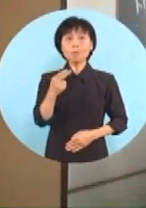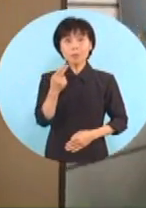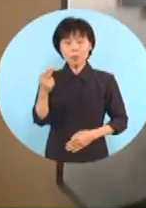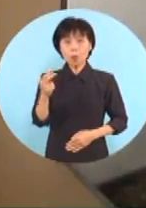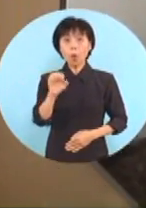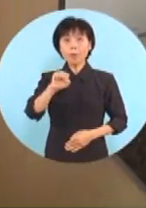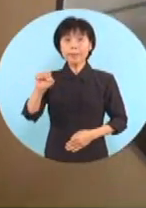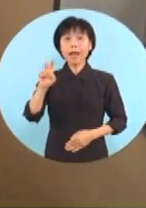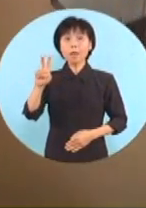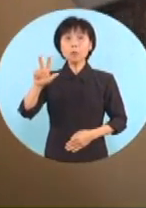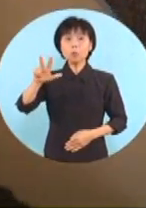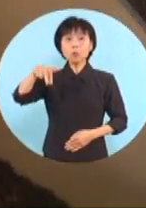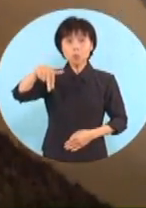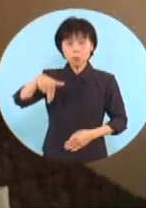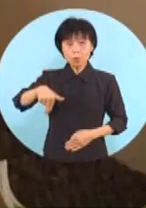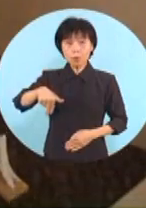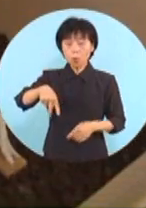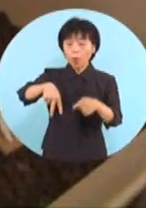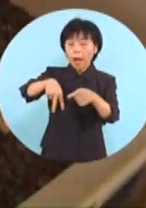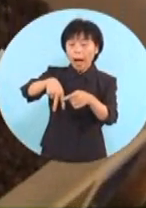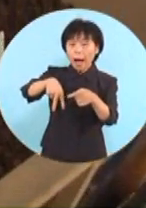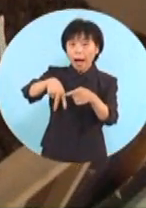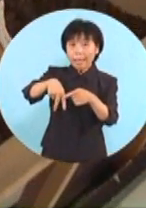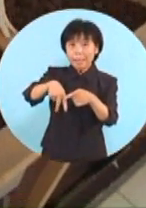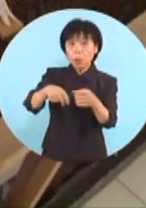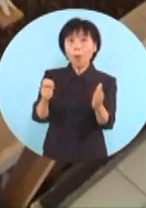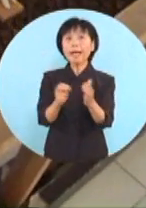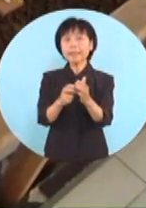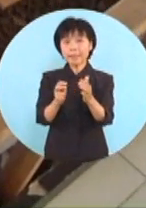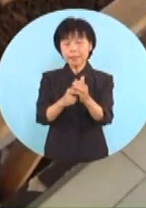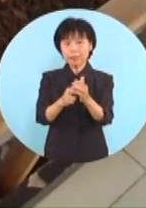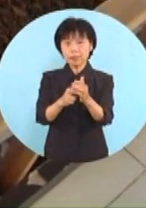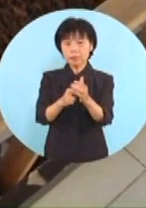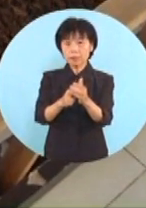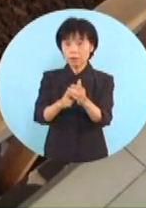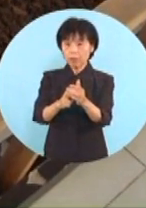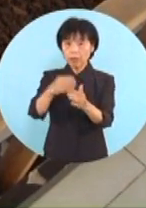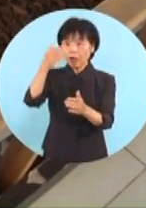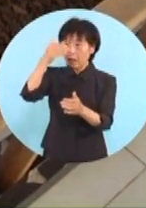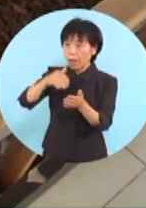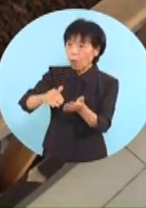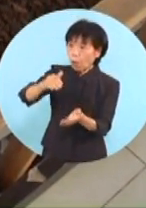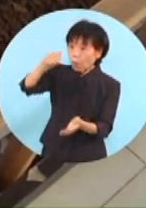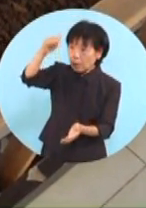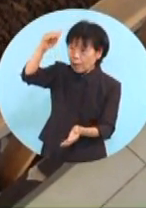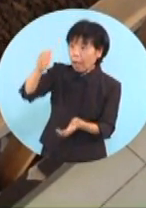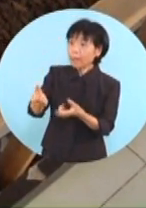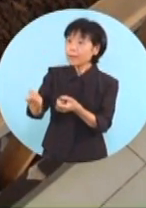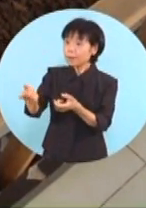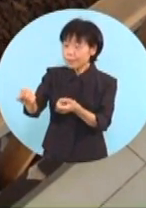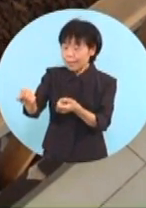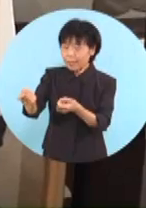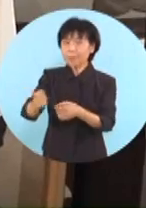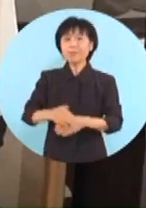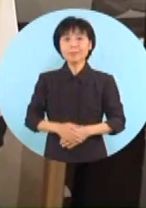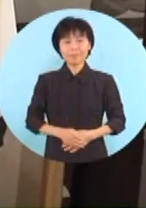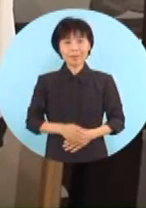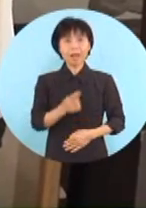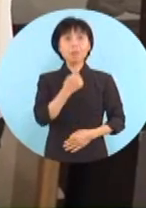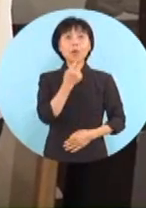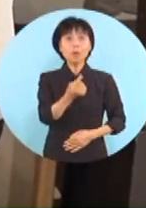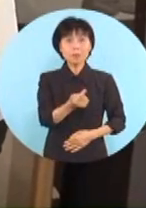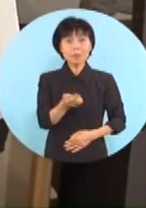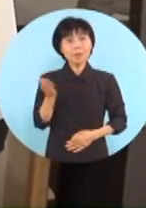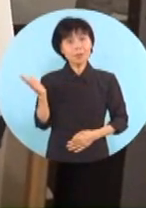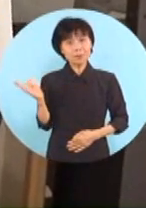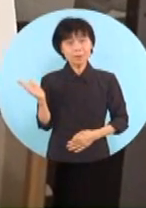足の化石なんですけど。 足だけでこんなにあるんですか？ そうなんです、大きいですよね。あともう一